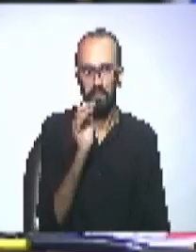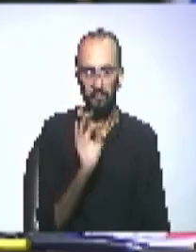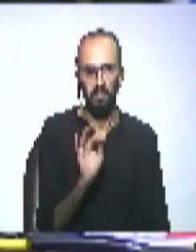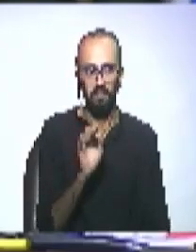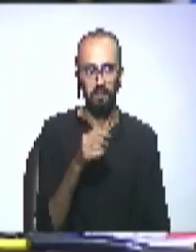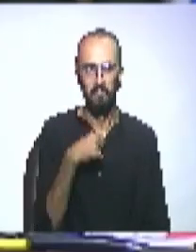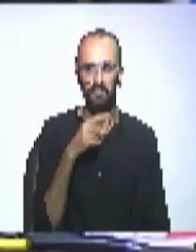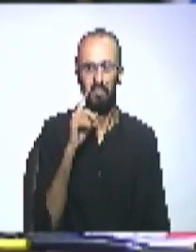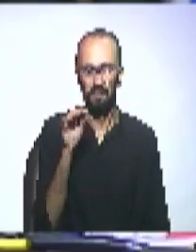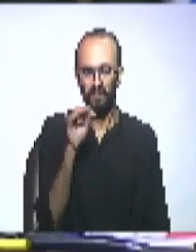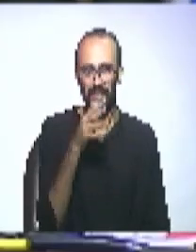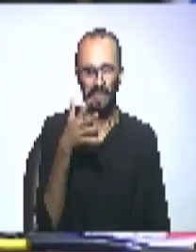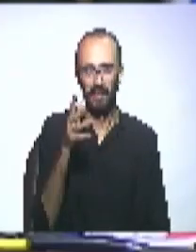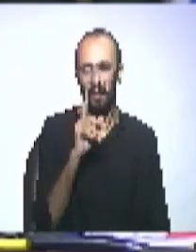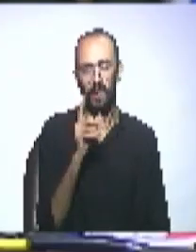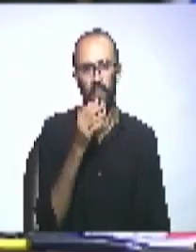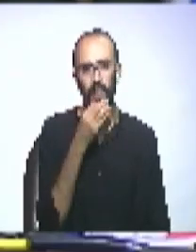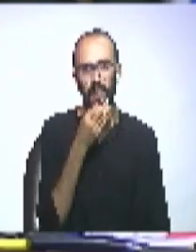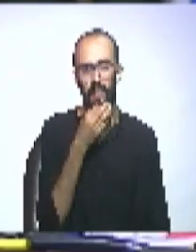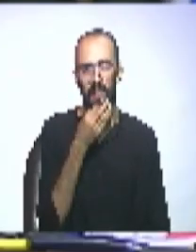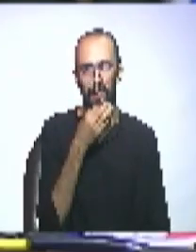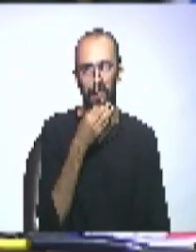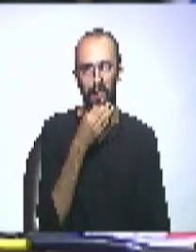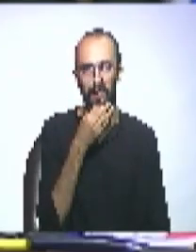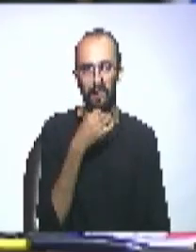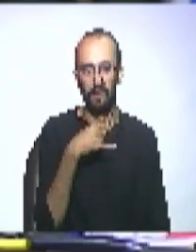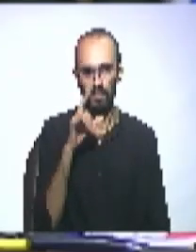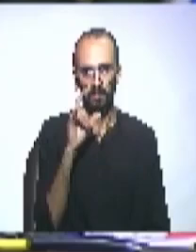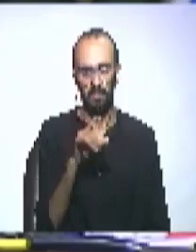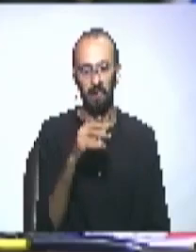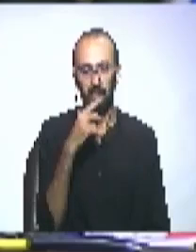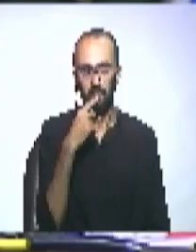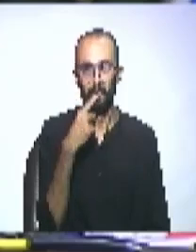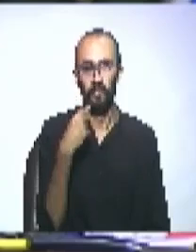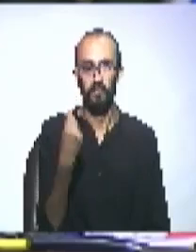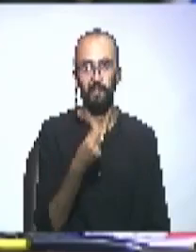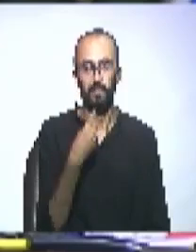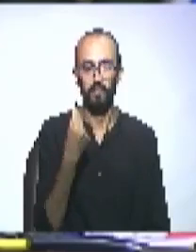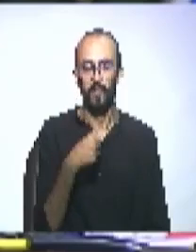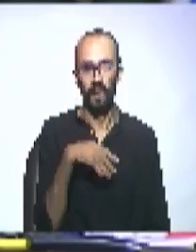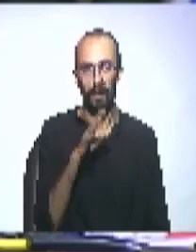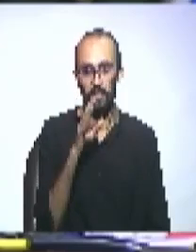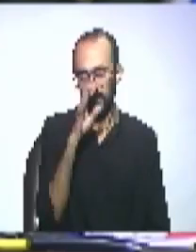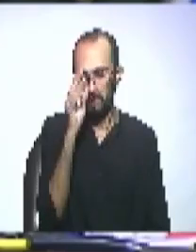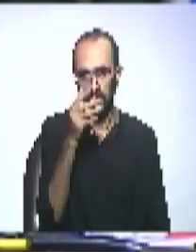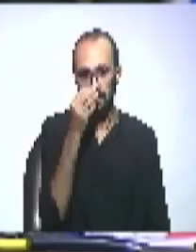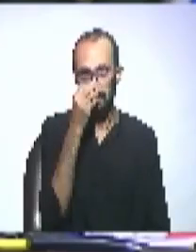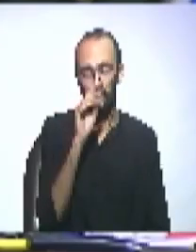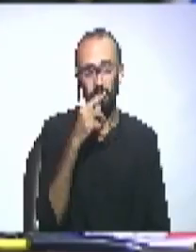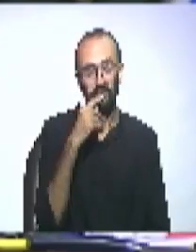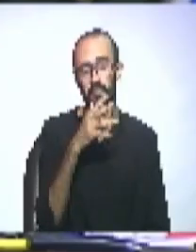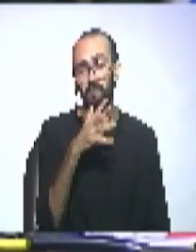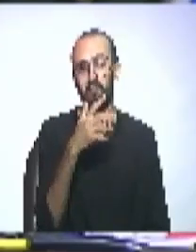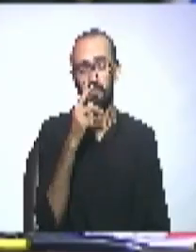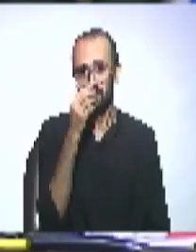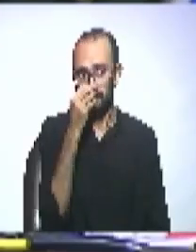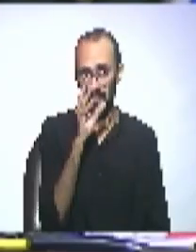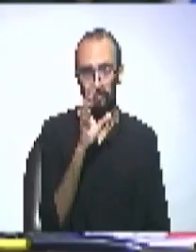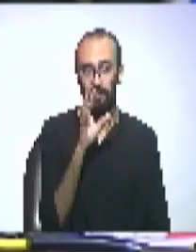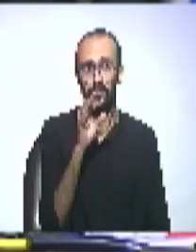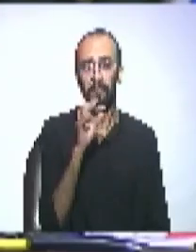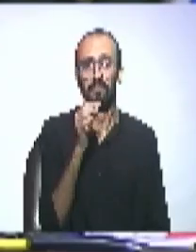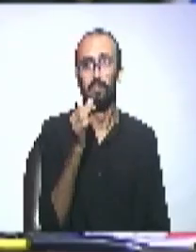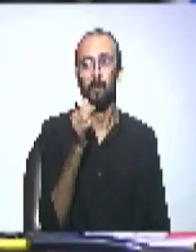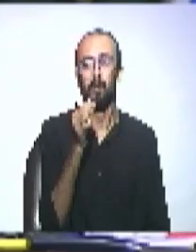مش بحب البودر قوي لان انا بحب النكهه دي. اهم حاجه ان انت لو انت ما بتحبيش ان الثوم يظهر معاكي نعميه قوي،